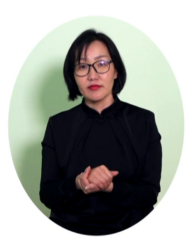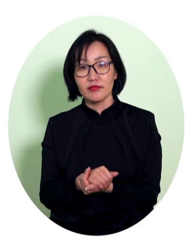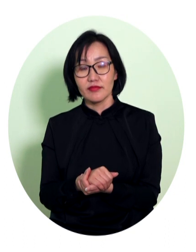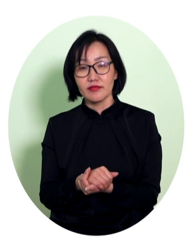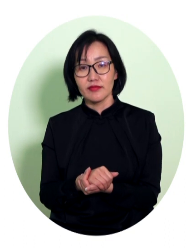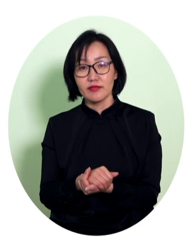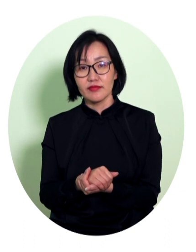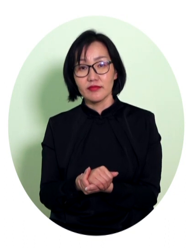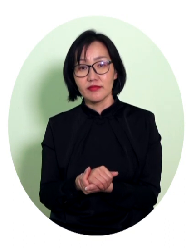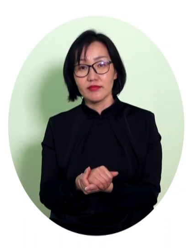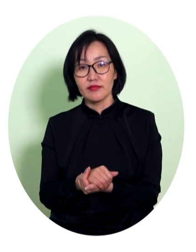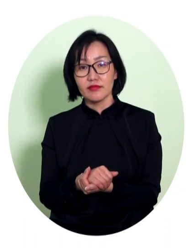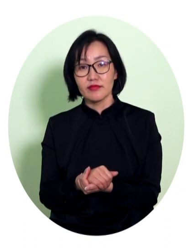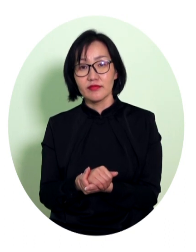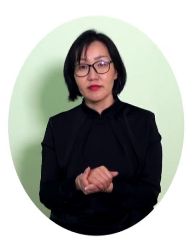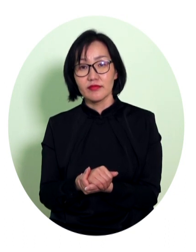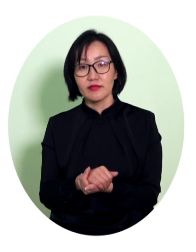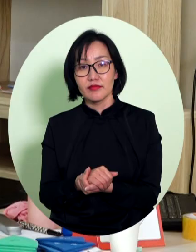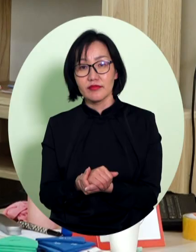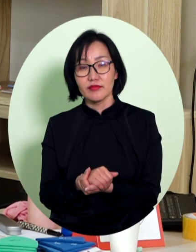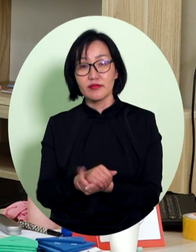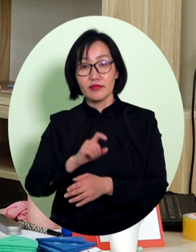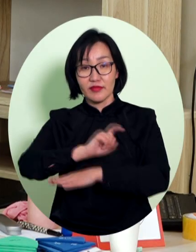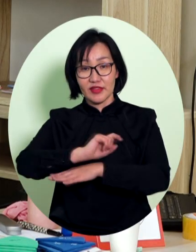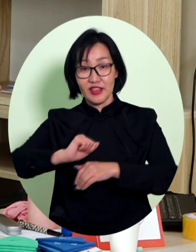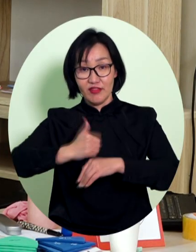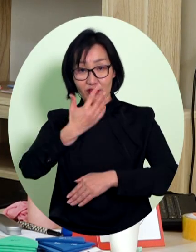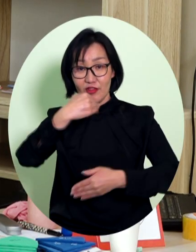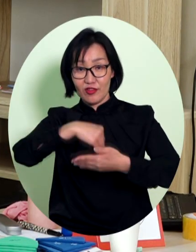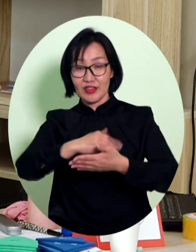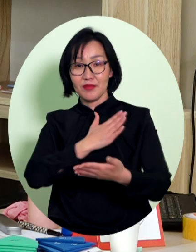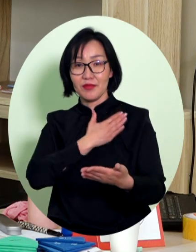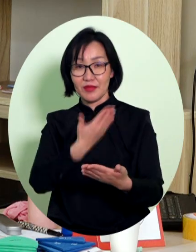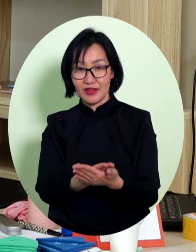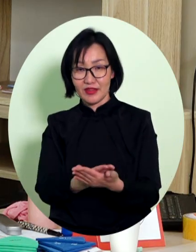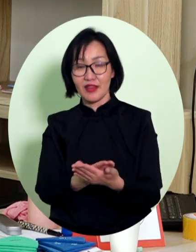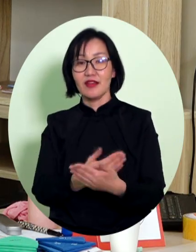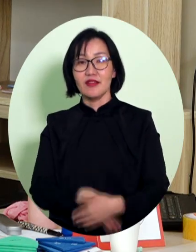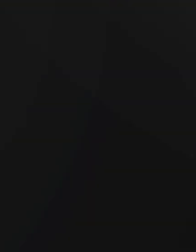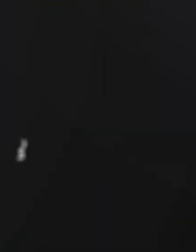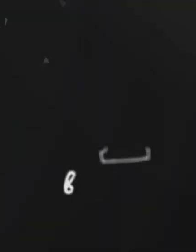Хичээлдээ идэвхтэй оролцсонд баярлалаа.